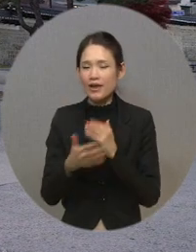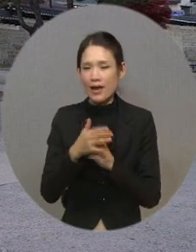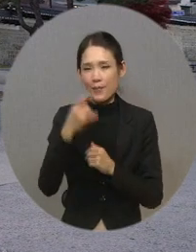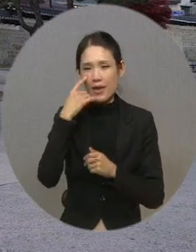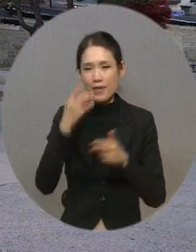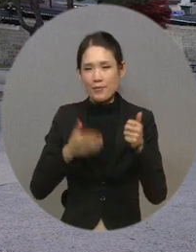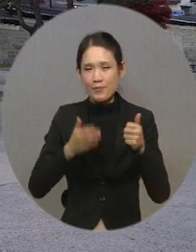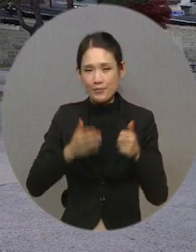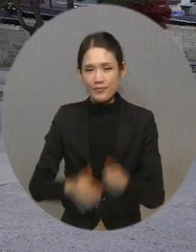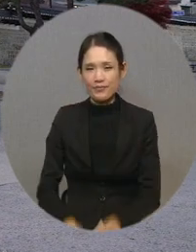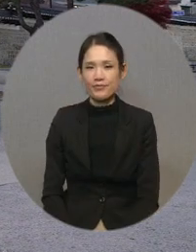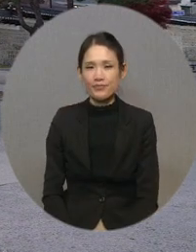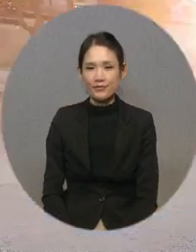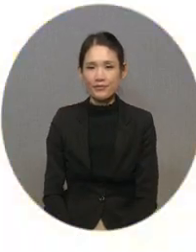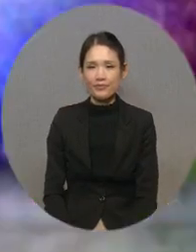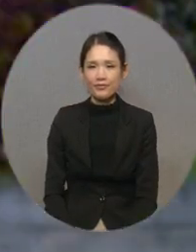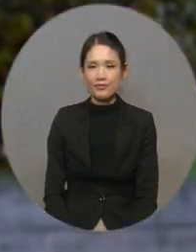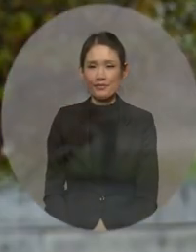좋겠습니다.